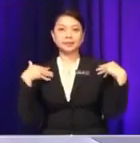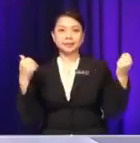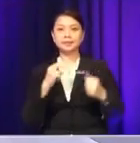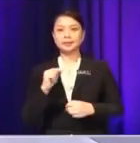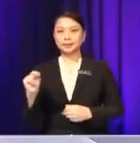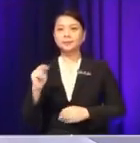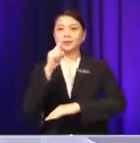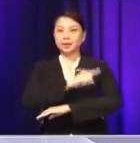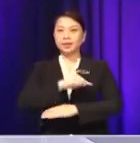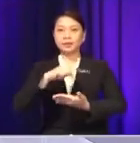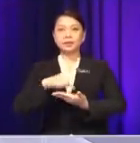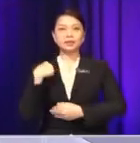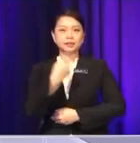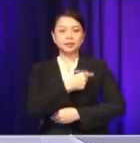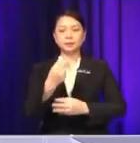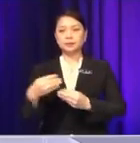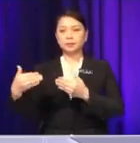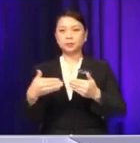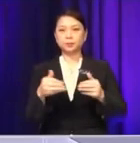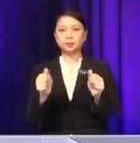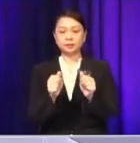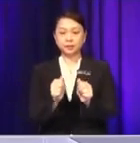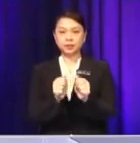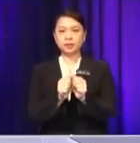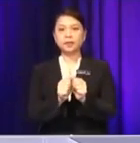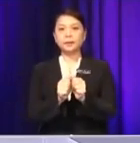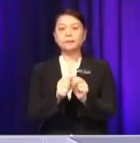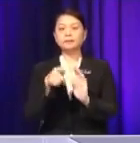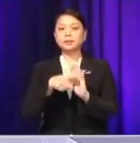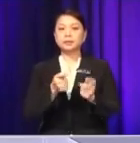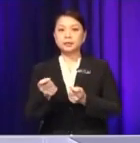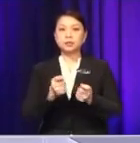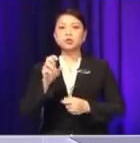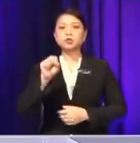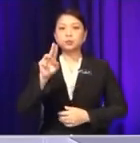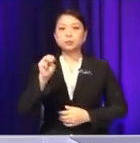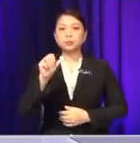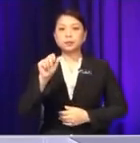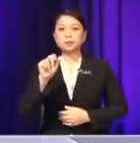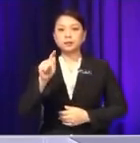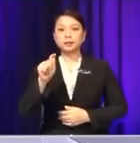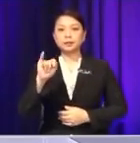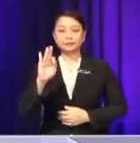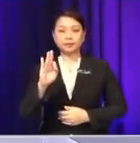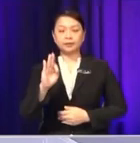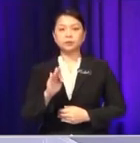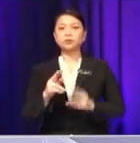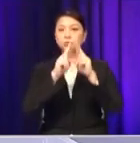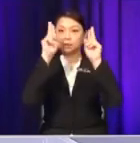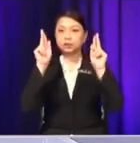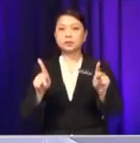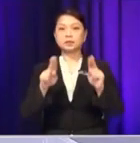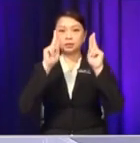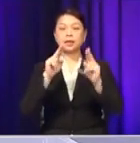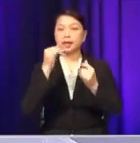ini murid-murid, kita nak teruskan dengan slot pentaksiran sumatif bagi pelaksanaan ujian akhir sesi akademik. Nak tahu siapakah guru? Nak